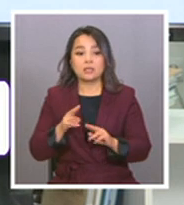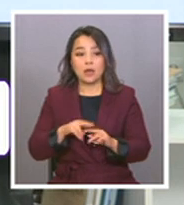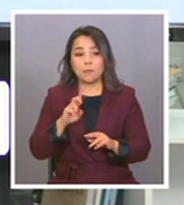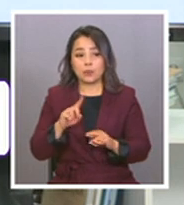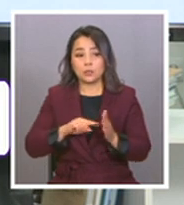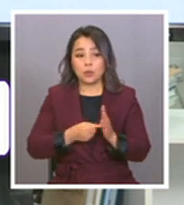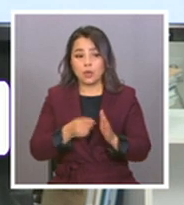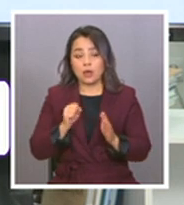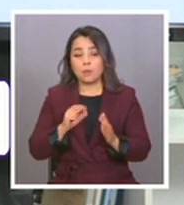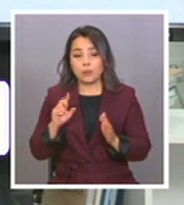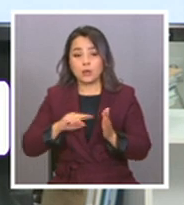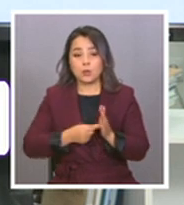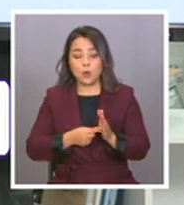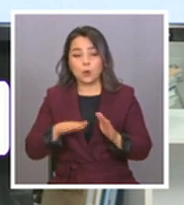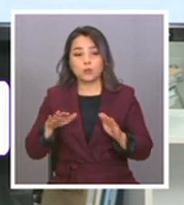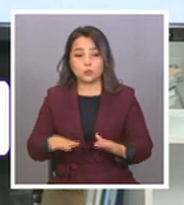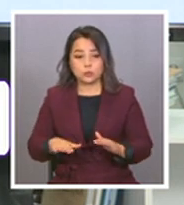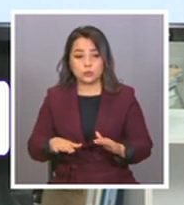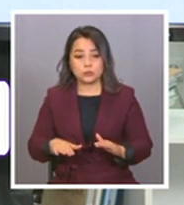АБ векторының ұшы.